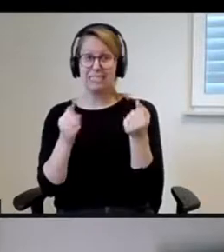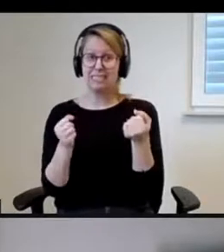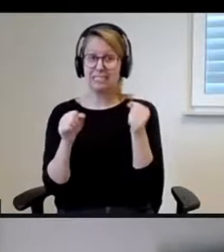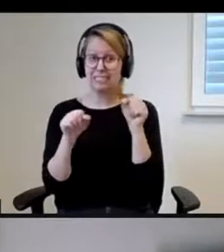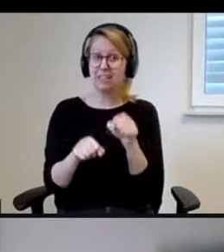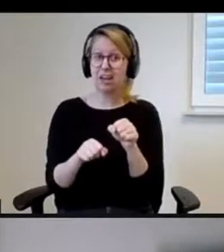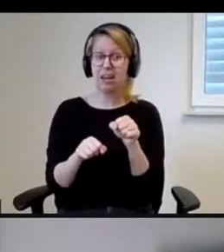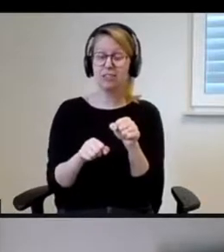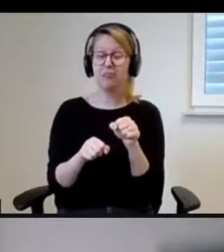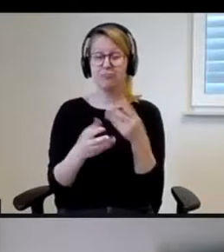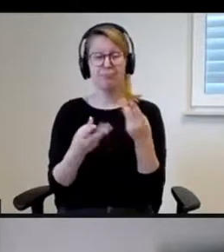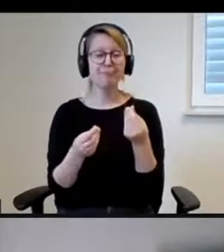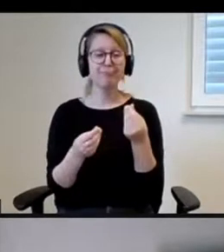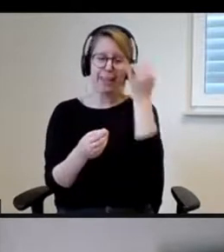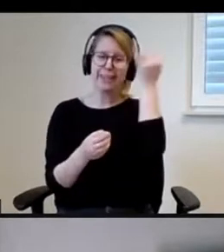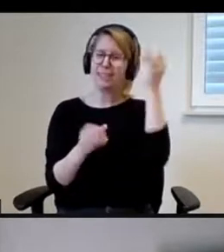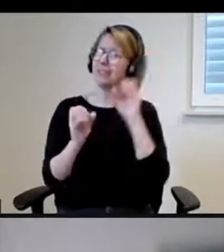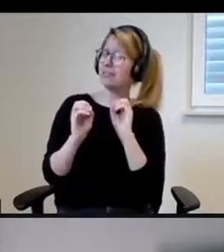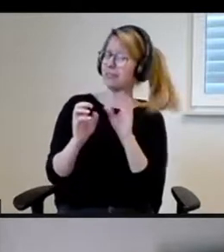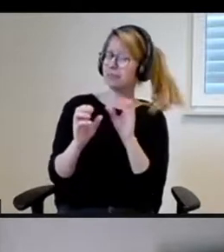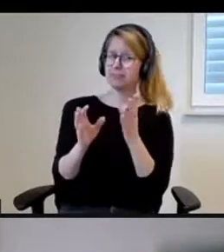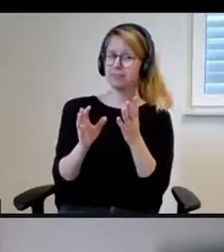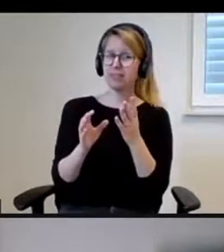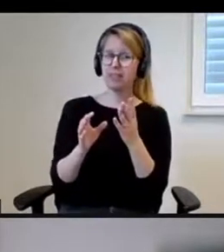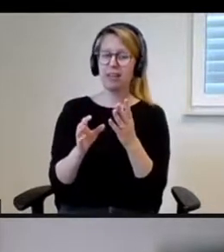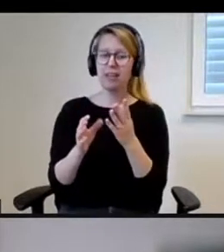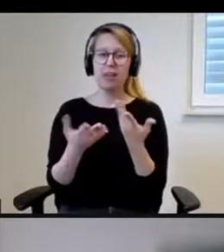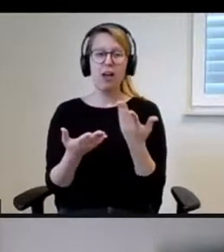ici pour répondre à toutes vos questions. Merci.